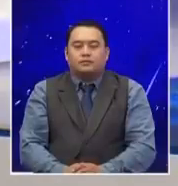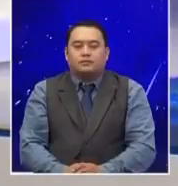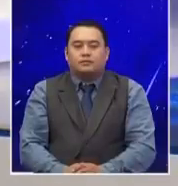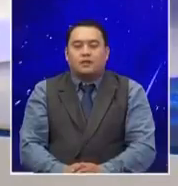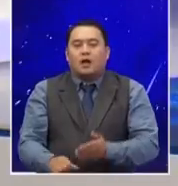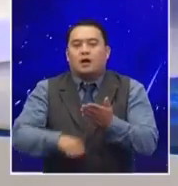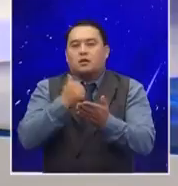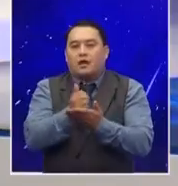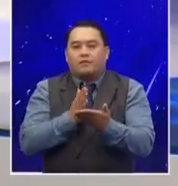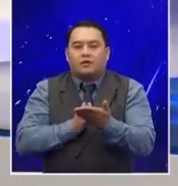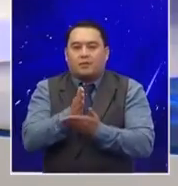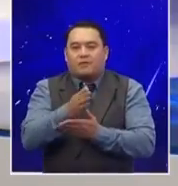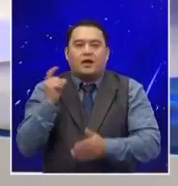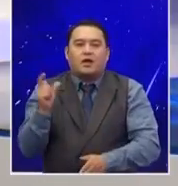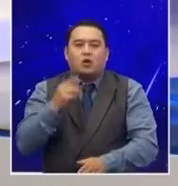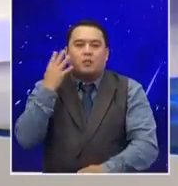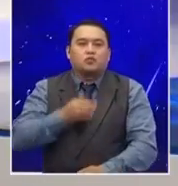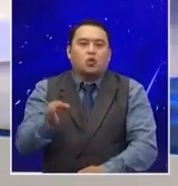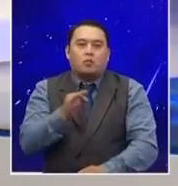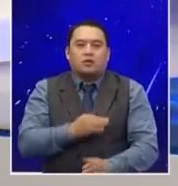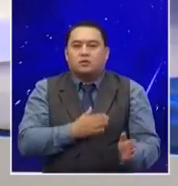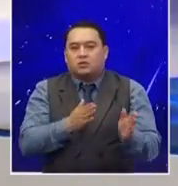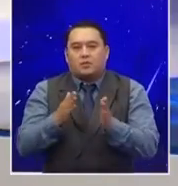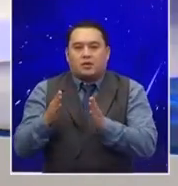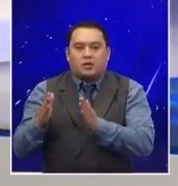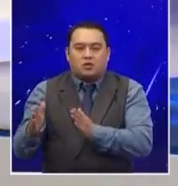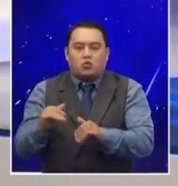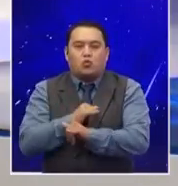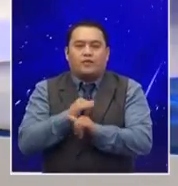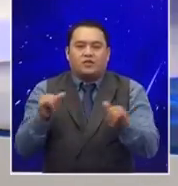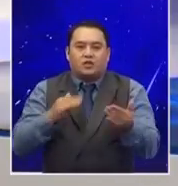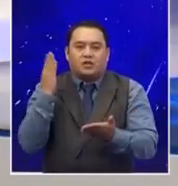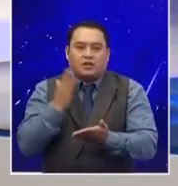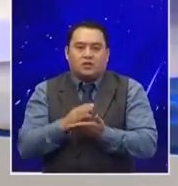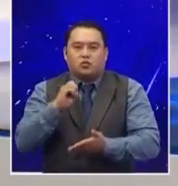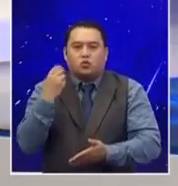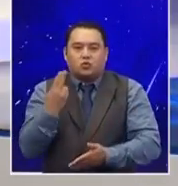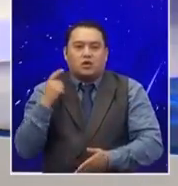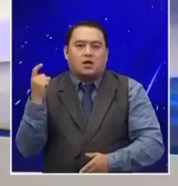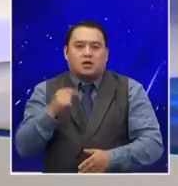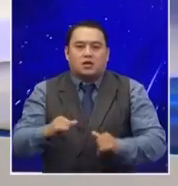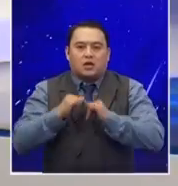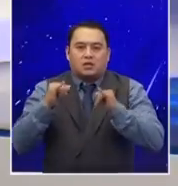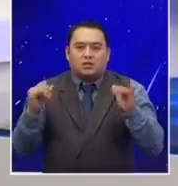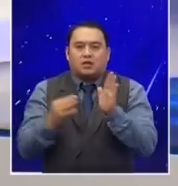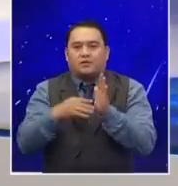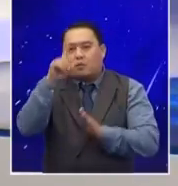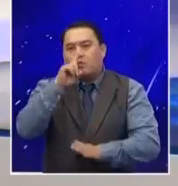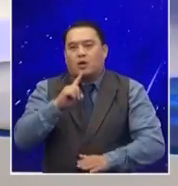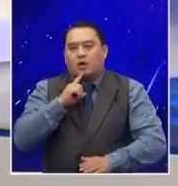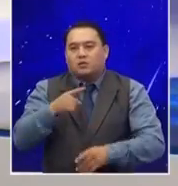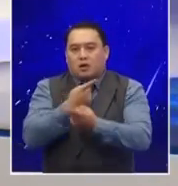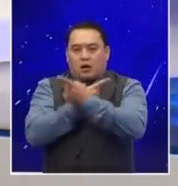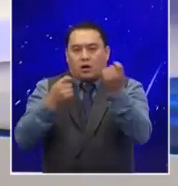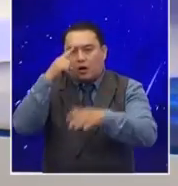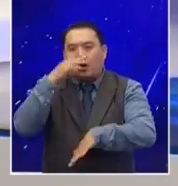В ключевых секторах экономики Алматинской области идет стабильный рост. Итоги социально-экономического развития за 9 месяцев